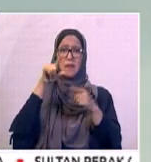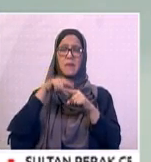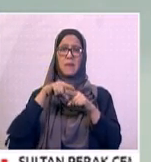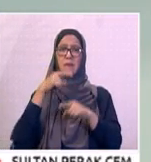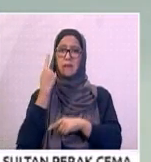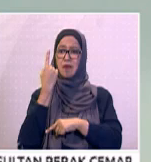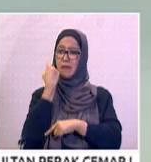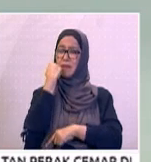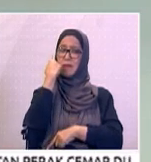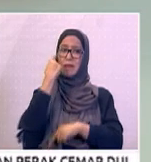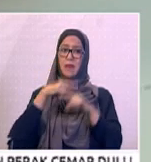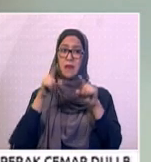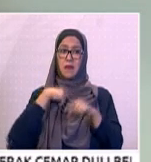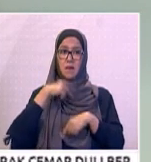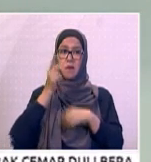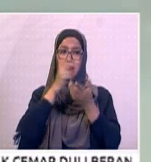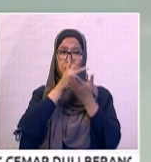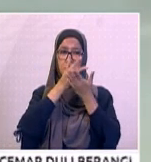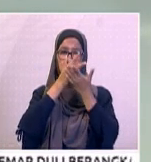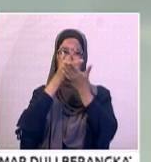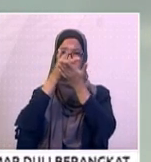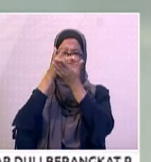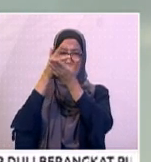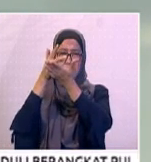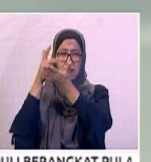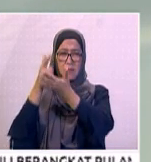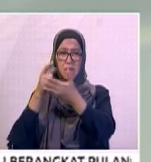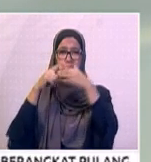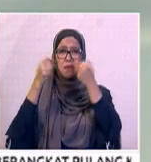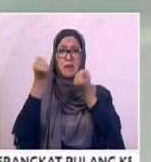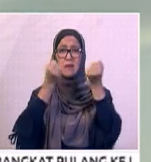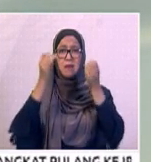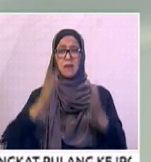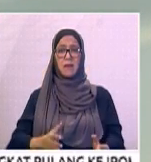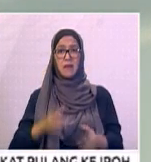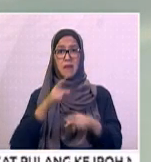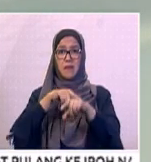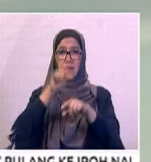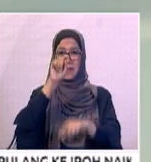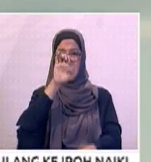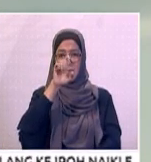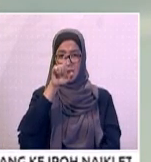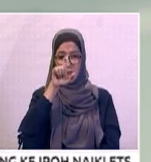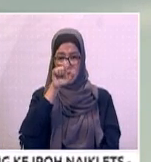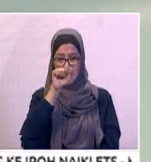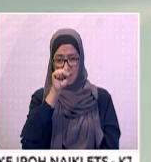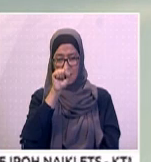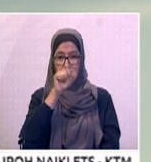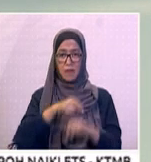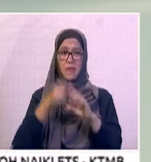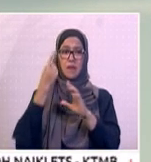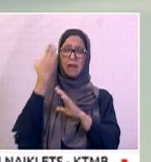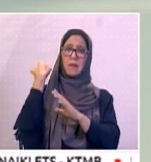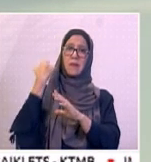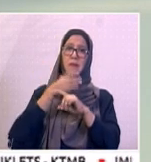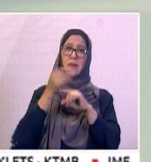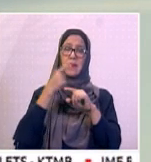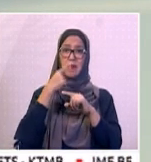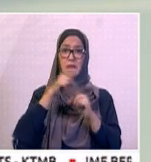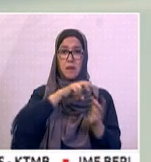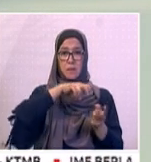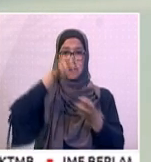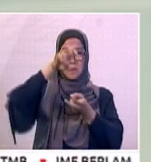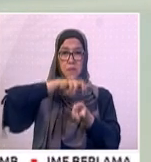sosial dirakam oleh seorang pemandu di sekitar Texas 5 Ogos lalu. Rakaman berkenaan dimaknai ke YouTube 6 Ogos lepas